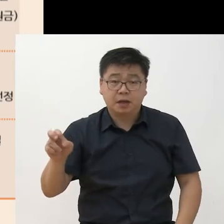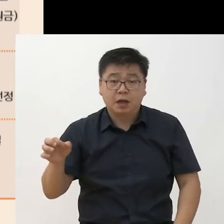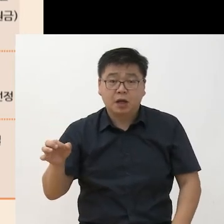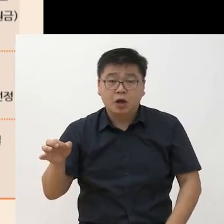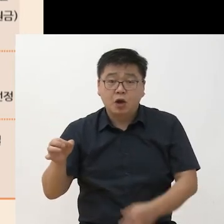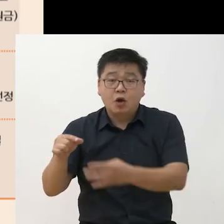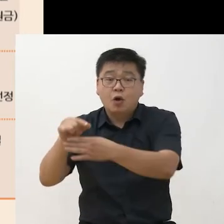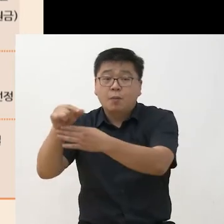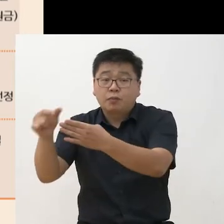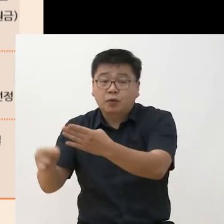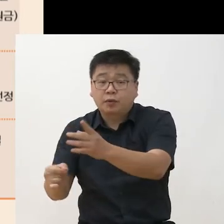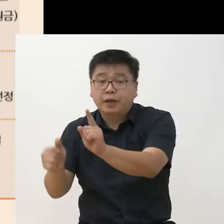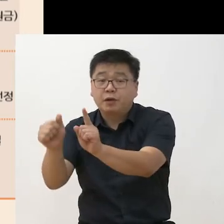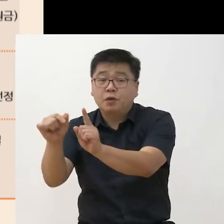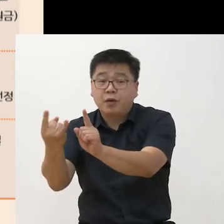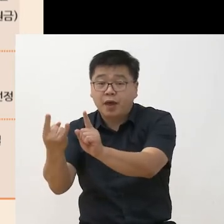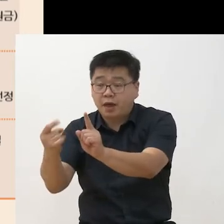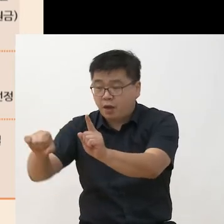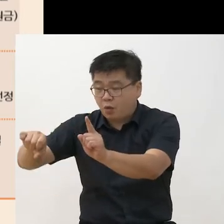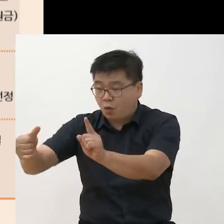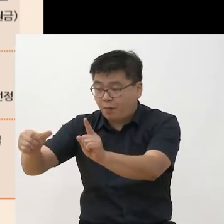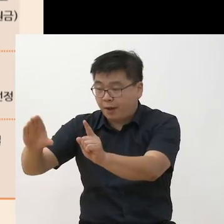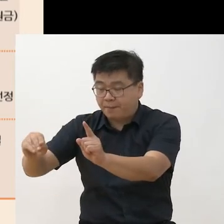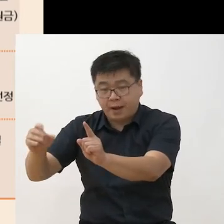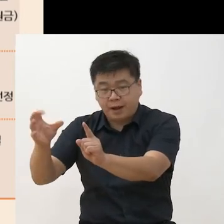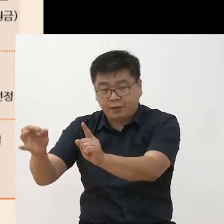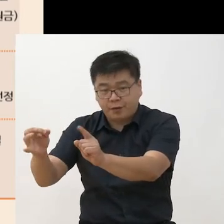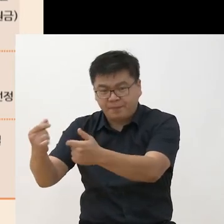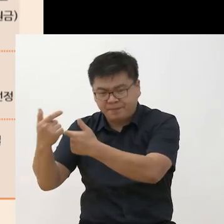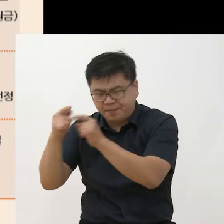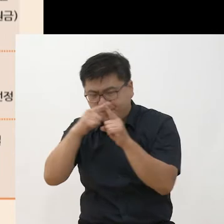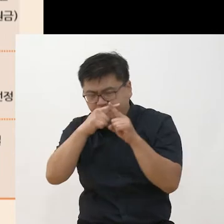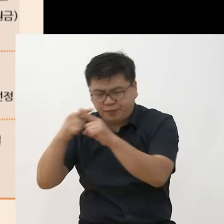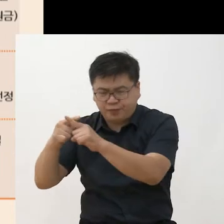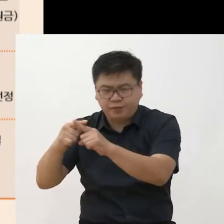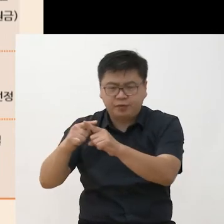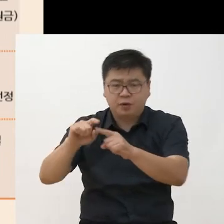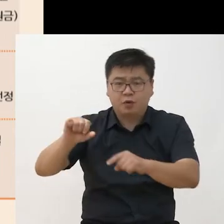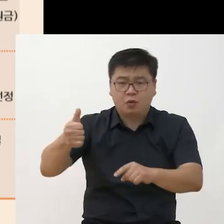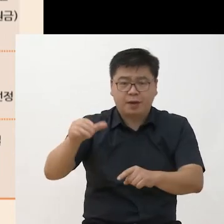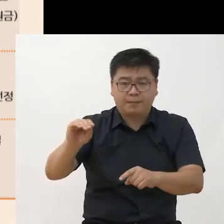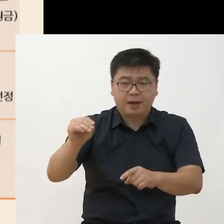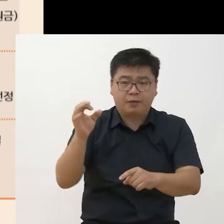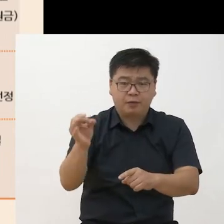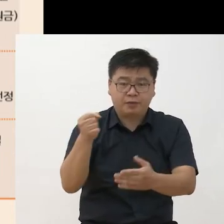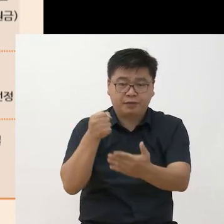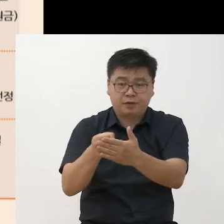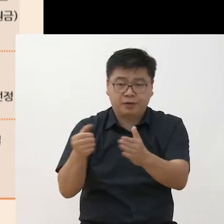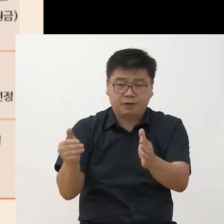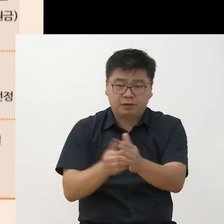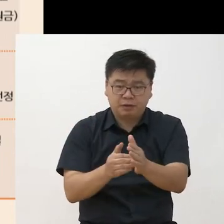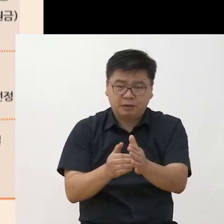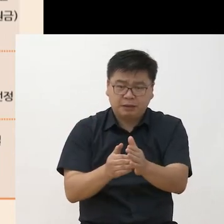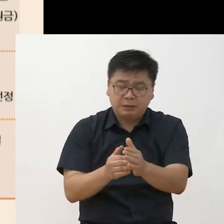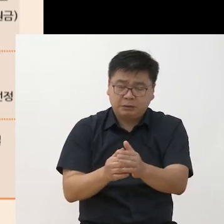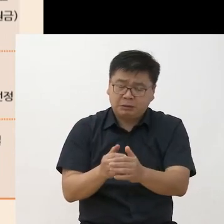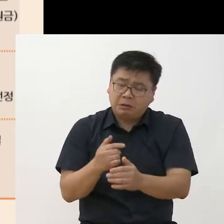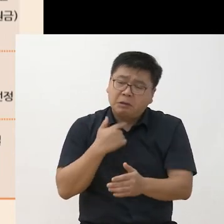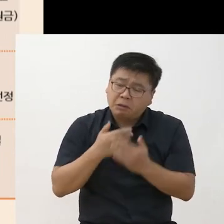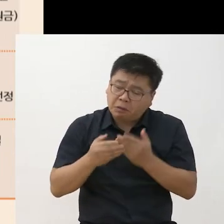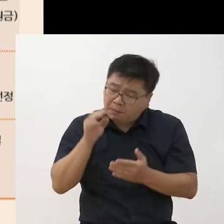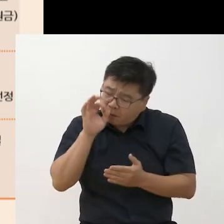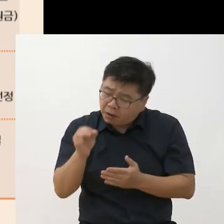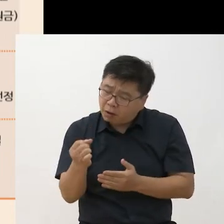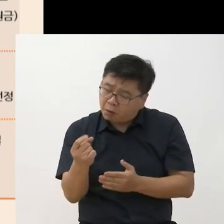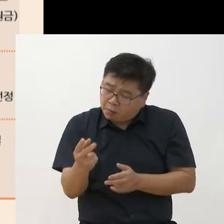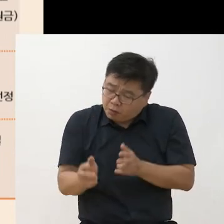제공하는 프로그램 회당 500만 원이라는 동일한 기준을 적용하였습니다. 그렇게 하다 보니까 일부 사업의